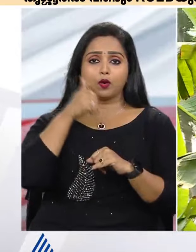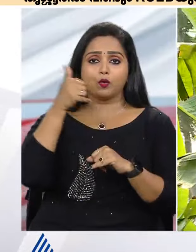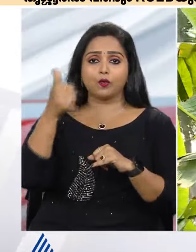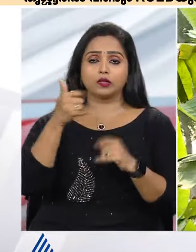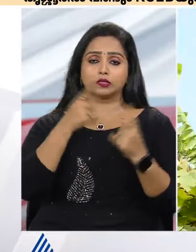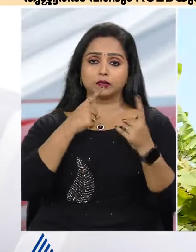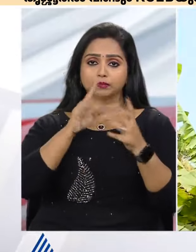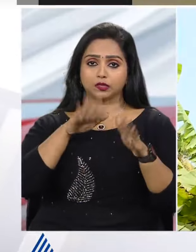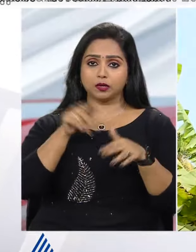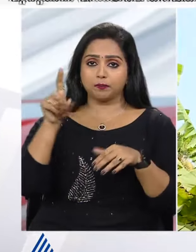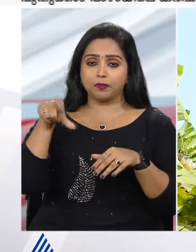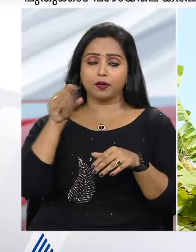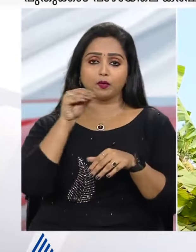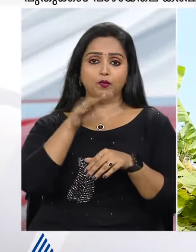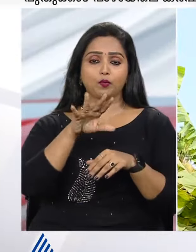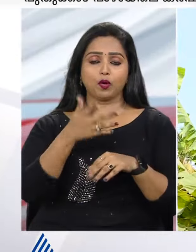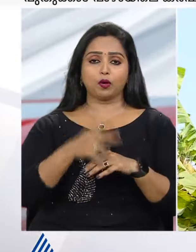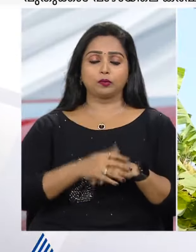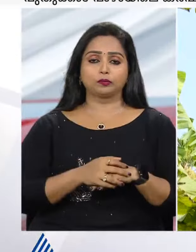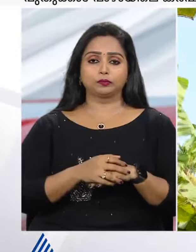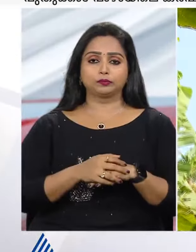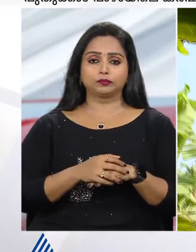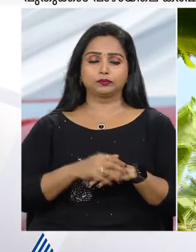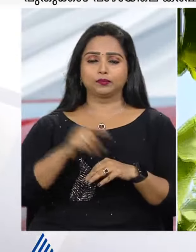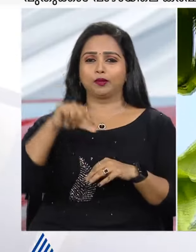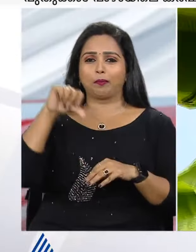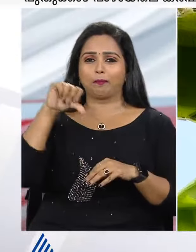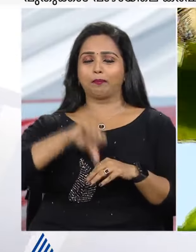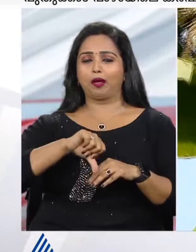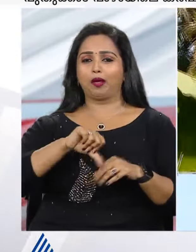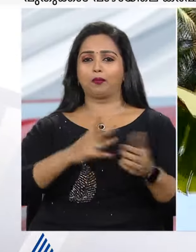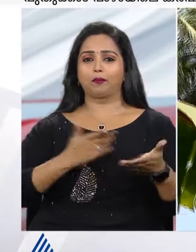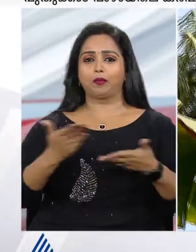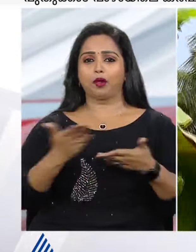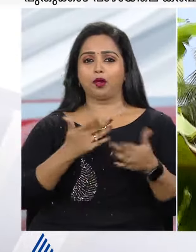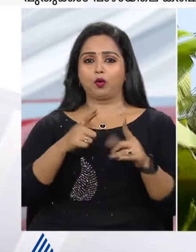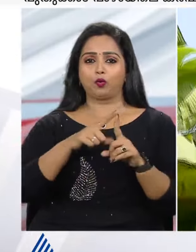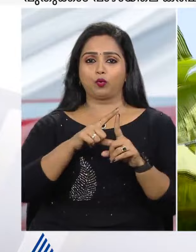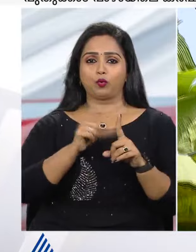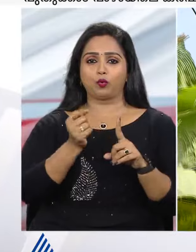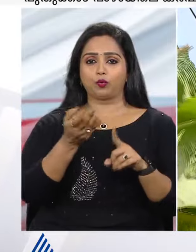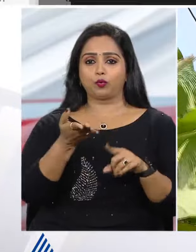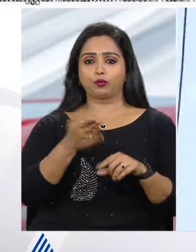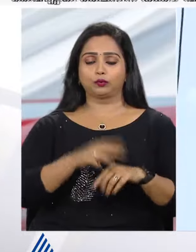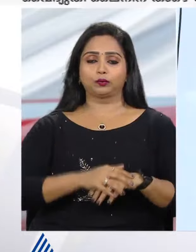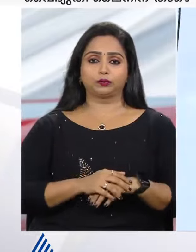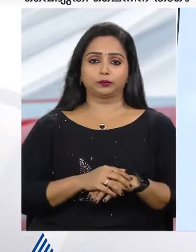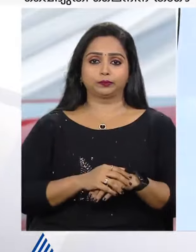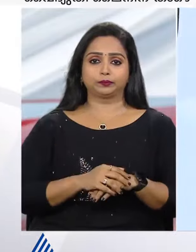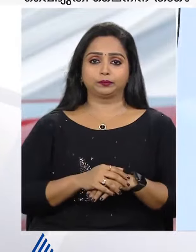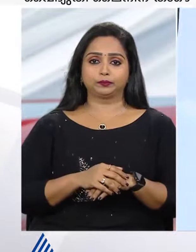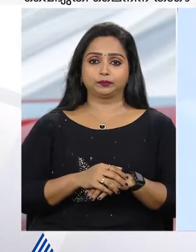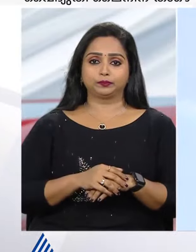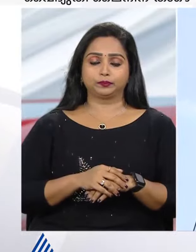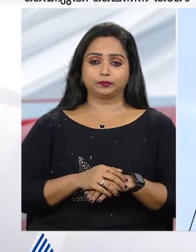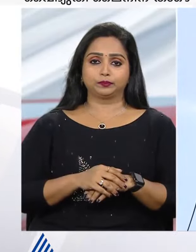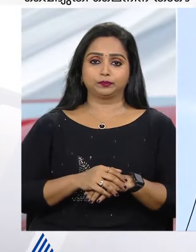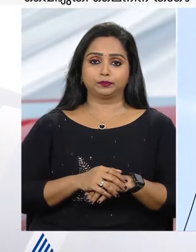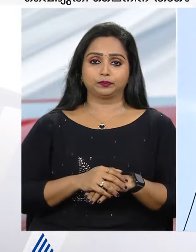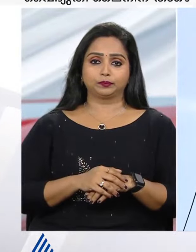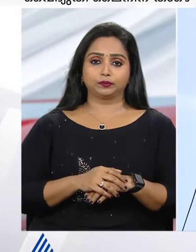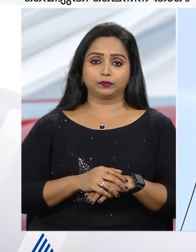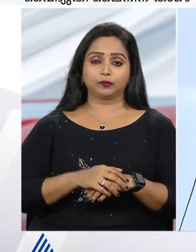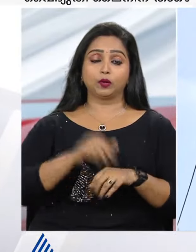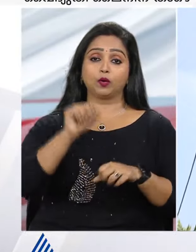അറിയിച്ചത്? അങ്ങേയറ്റം മോശപ്പെട്ട കാര്യമാണ് വൈദ്യുതി വകുപ്പിന്റെ ജീവനക്കാരുടെ ഭാഗത്തുണ്ടായിരിക്കുന്നത്. യഥാർത്ഥ കഷ്ടം